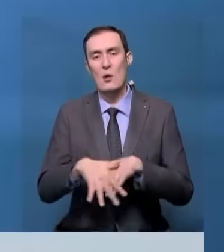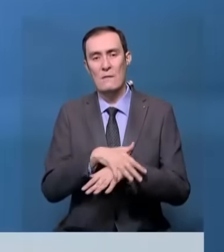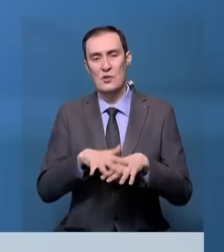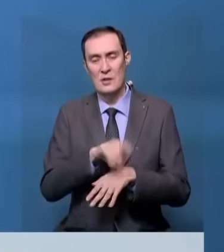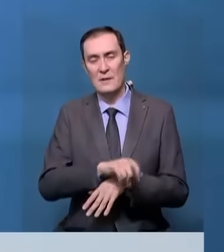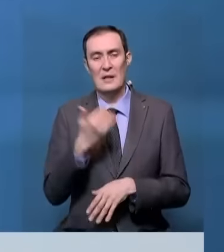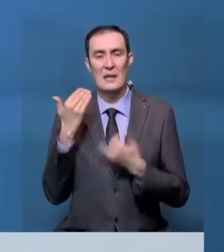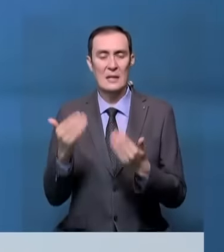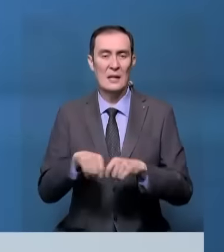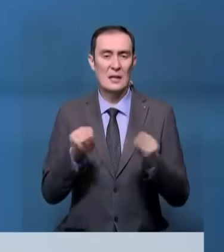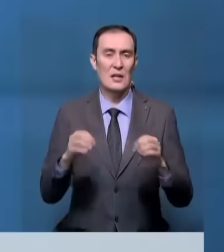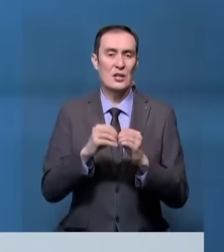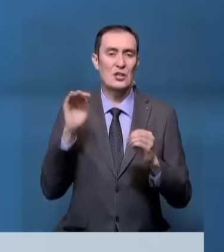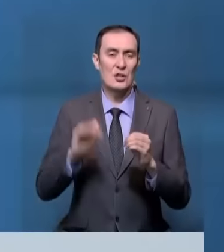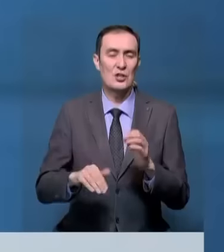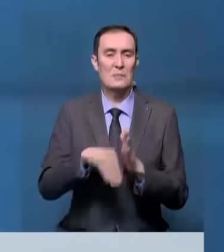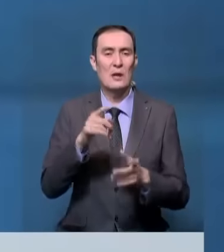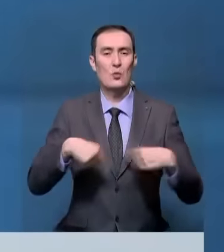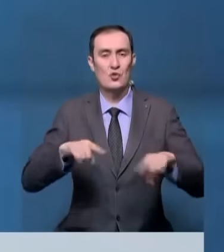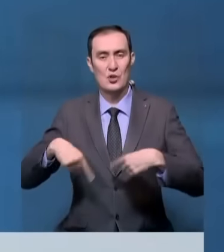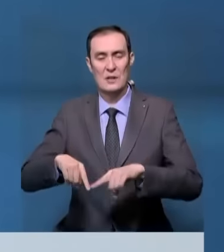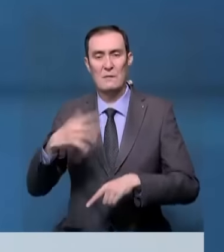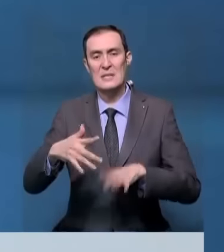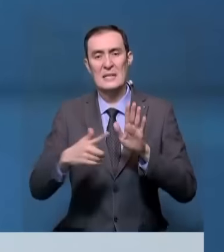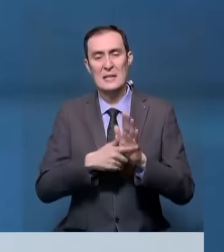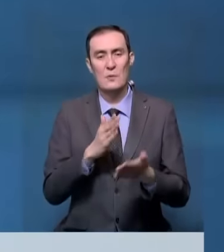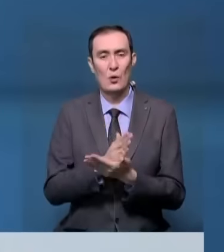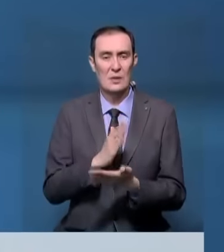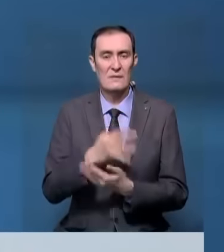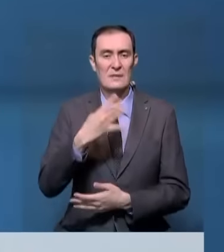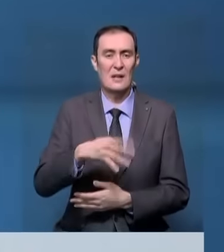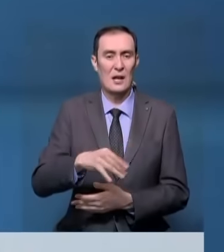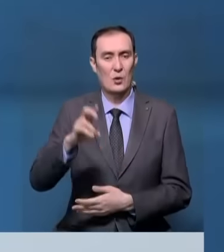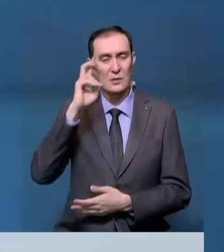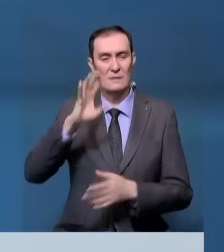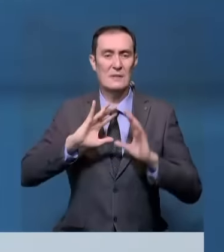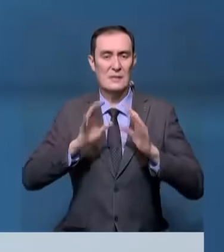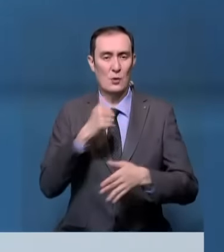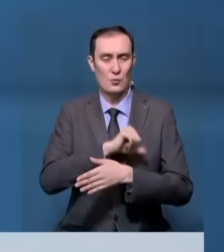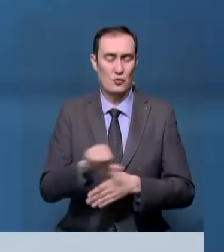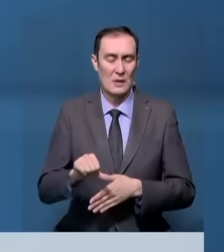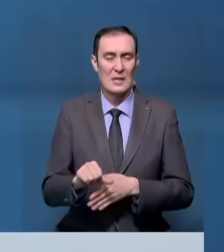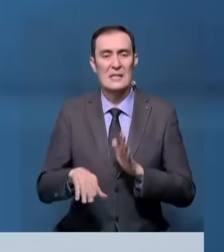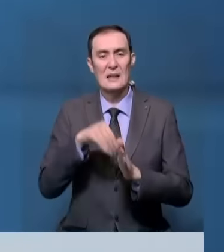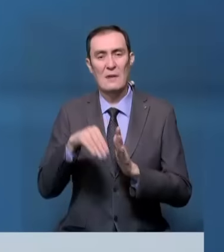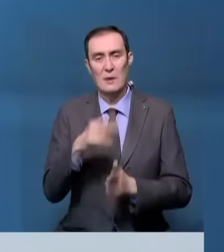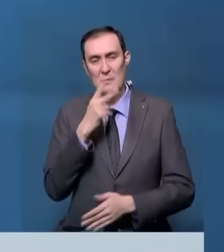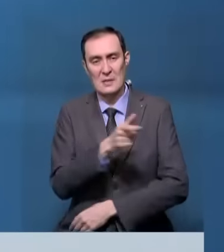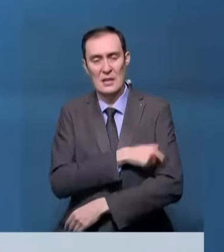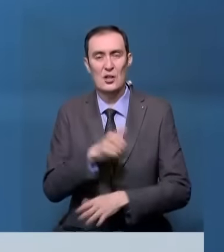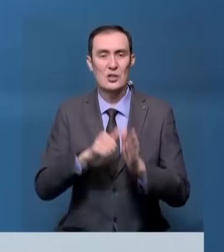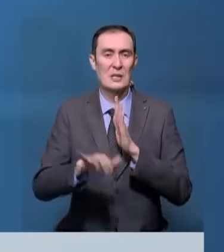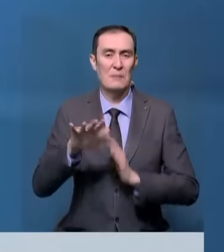них открыли 10 тысяч избирательных участков, 57 из которых находятся в 40 странах. За выборами следят 65